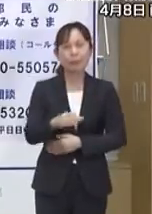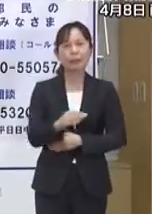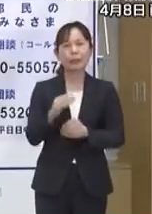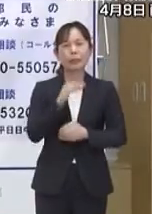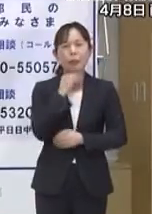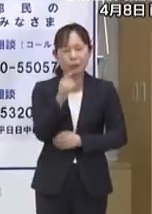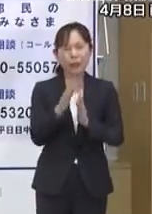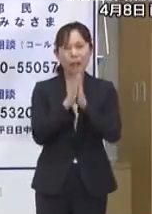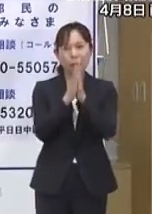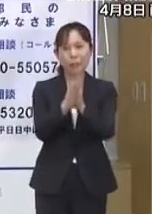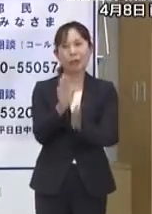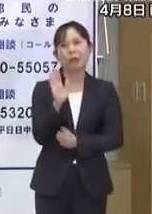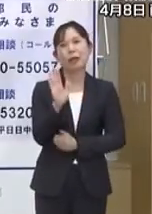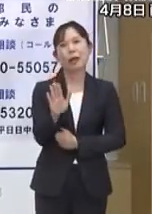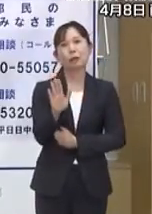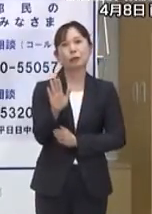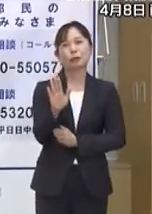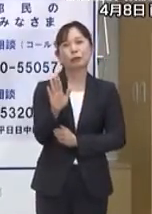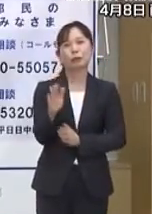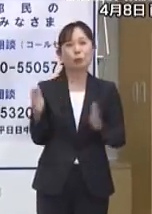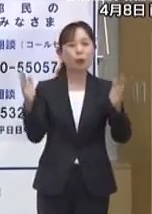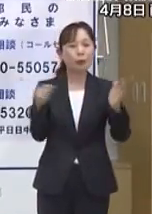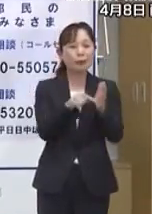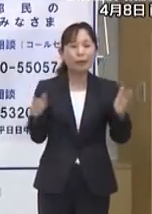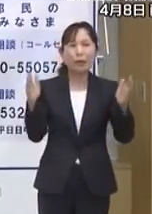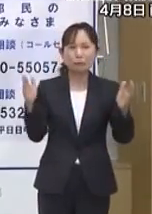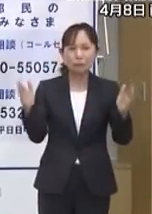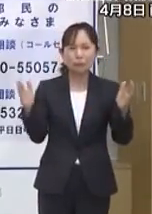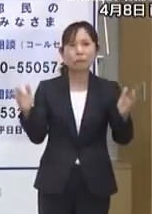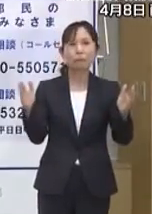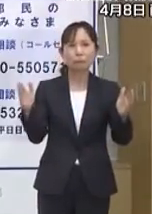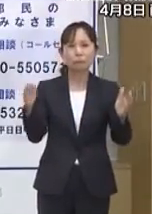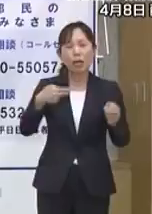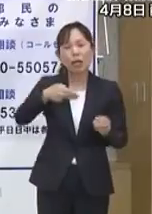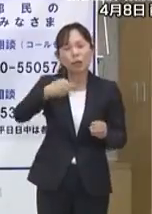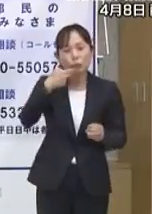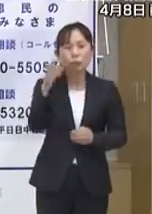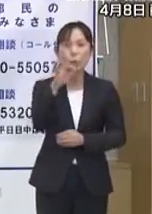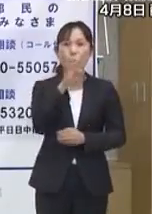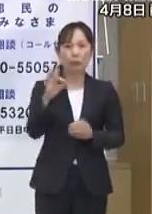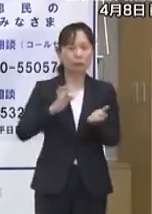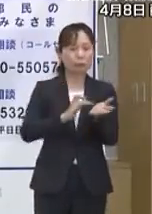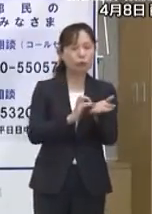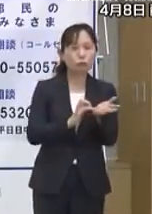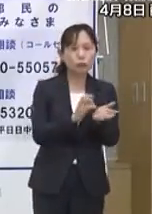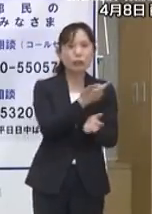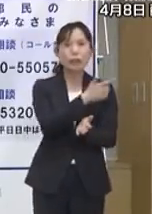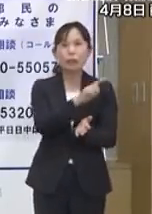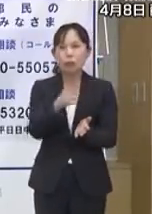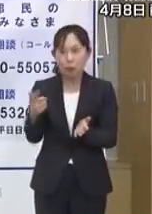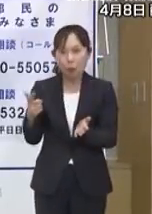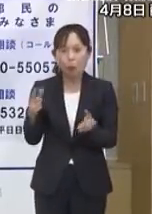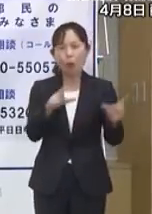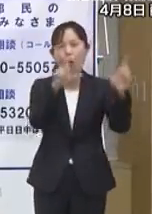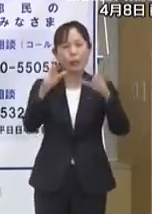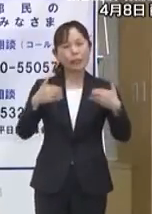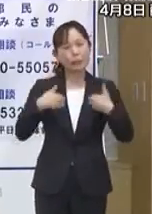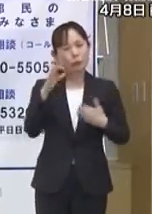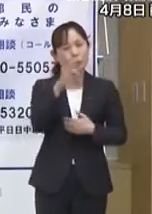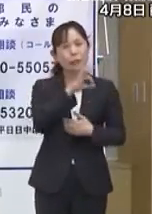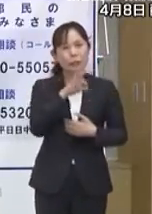ます緊急事態宣言期間中でありましても食料品医薬品などの生活必需品の購入